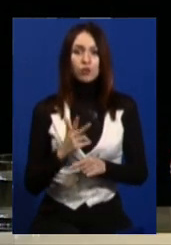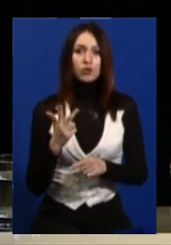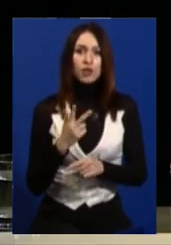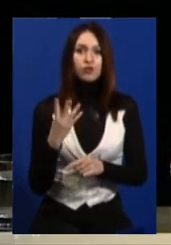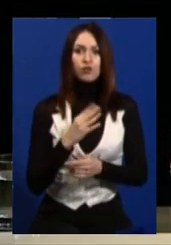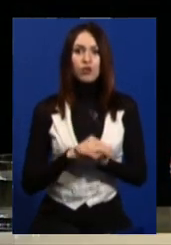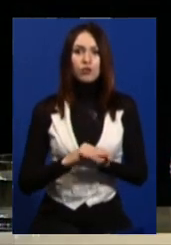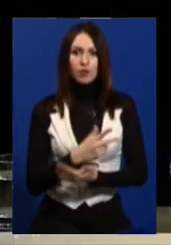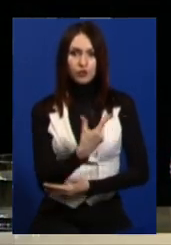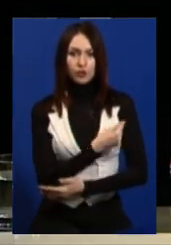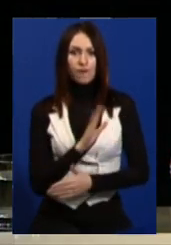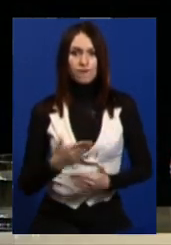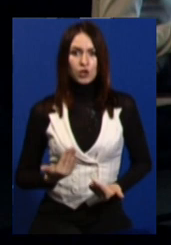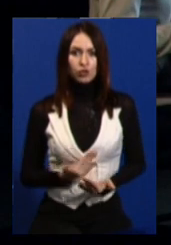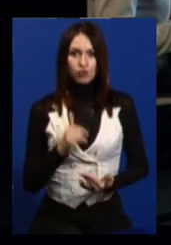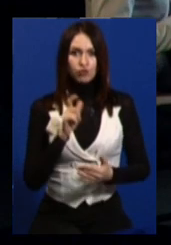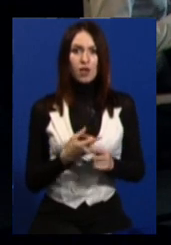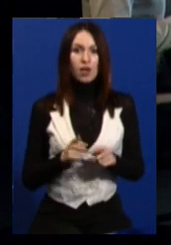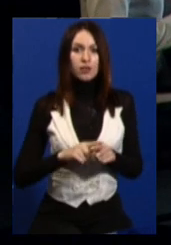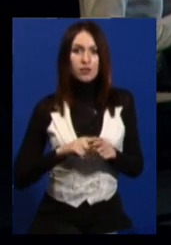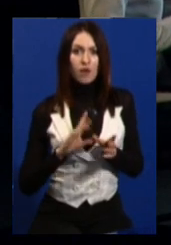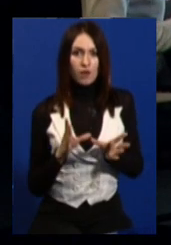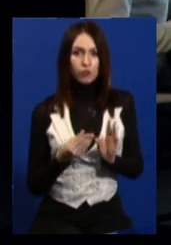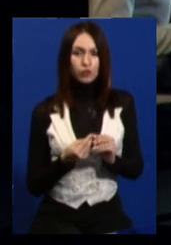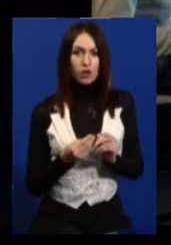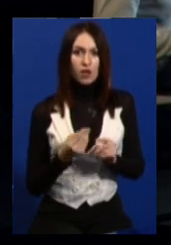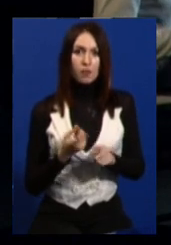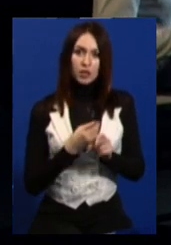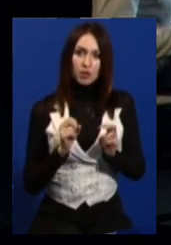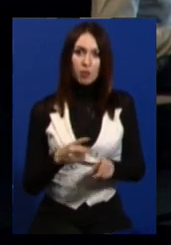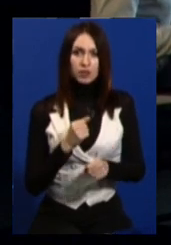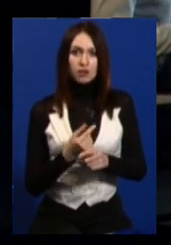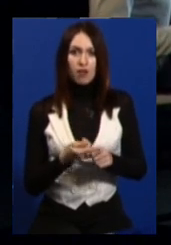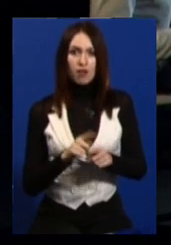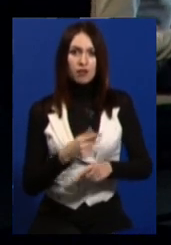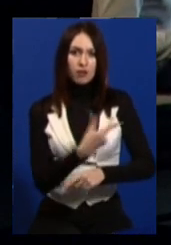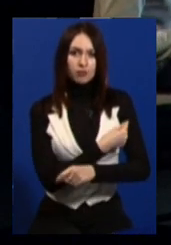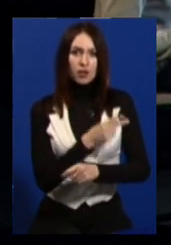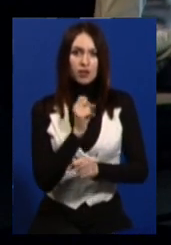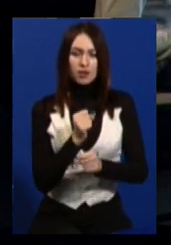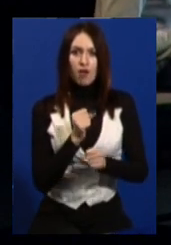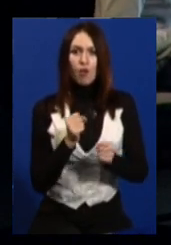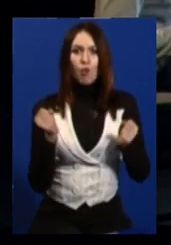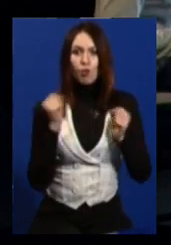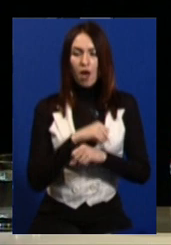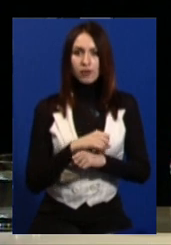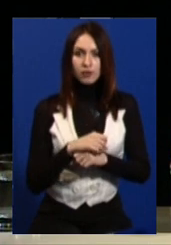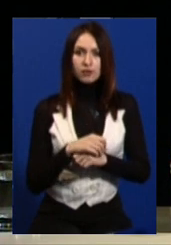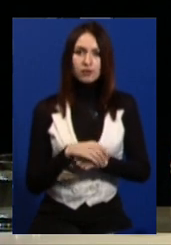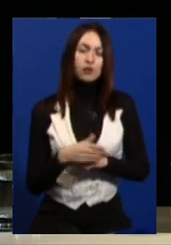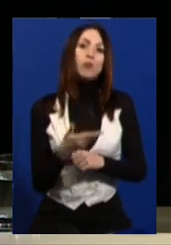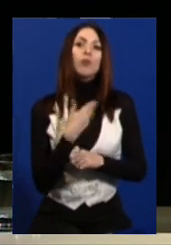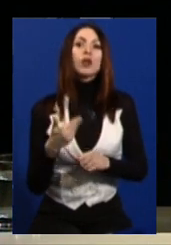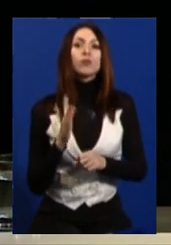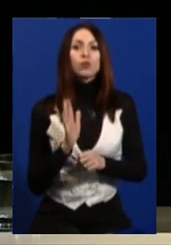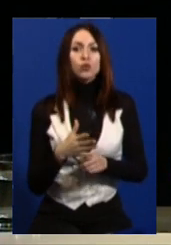четверте щеплення у її житті. Це взагалі наскільки безпечно, небезпечно робити щеплення так наугад російською мовою? Ну, ми будемо